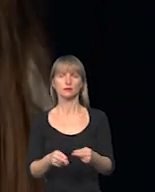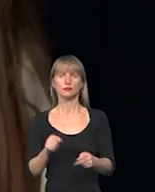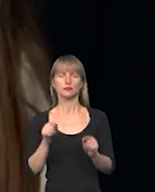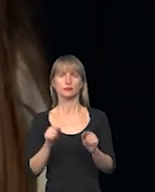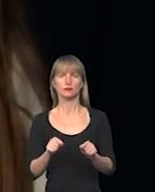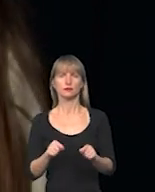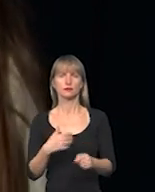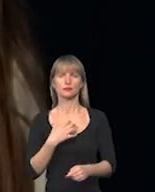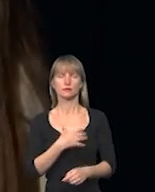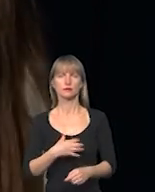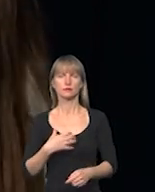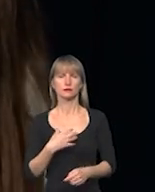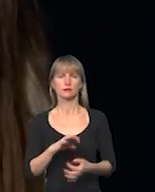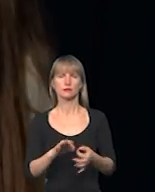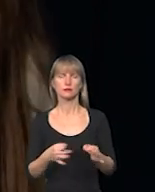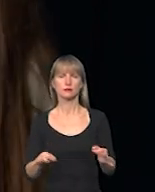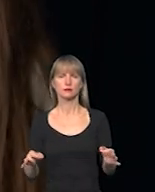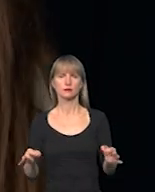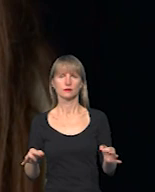тут найважливіший процес просто